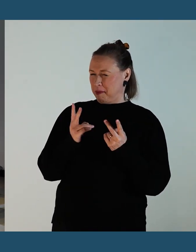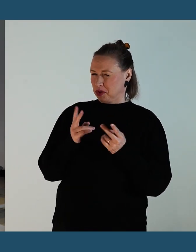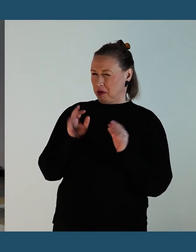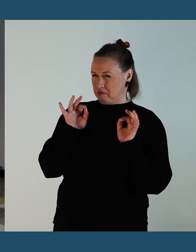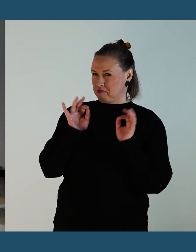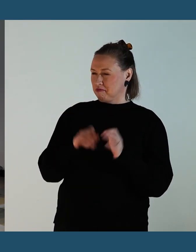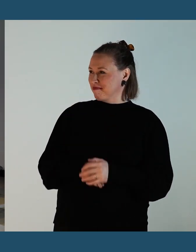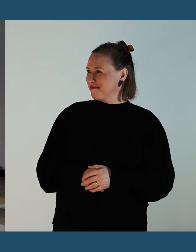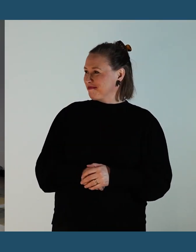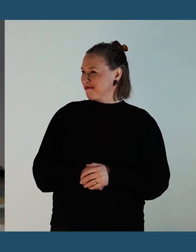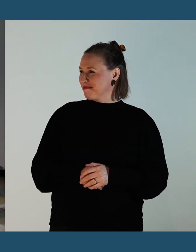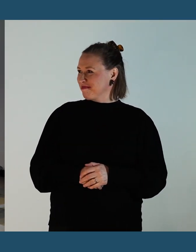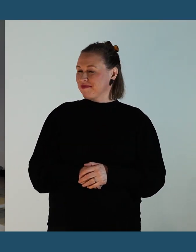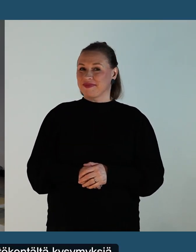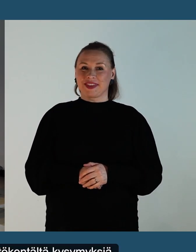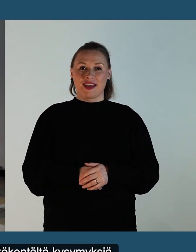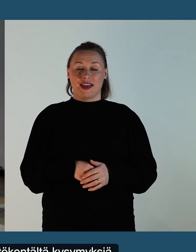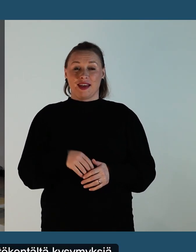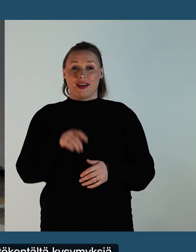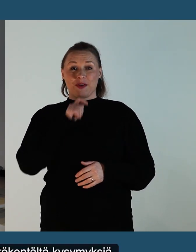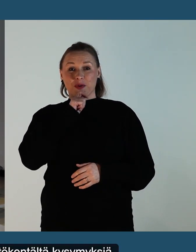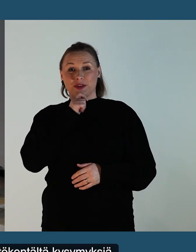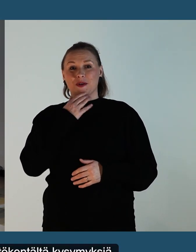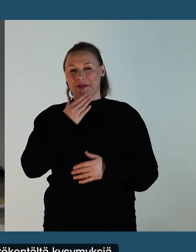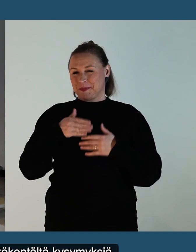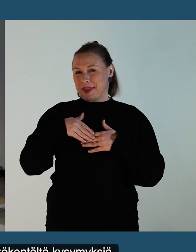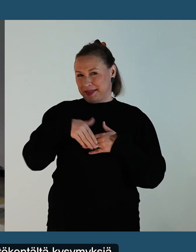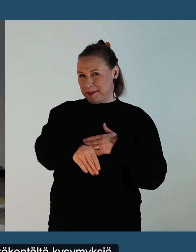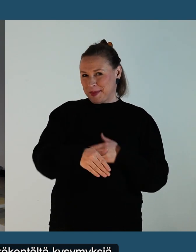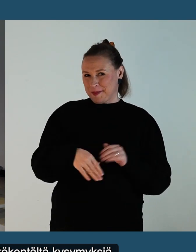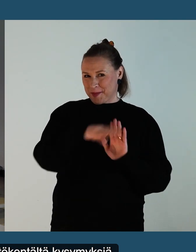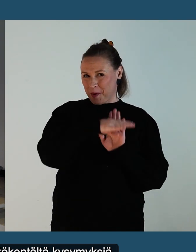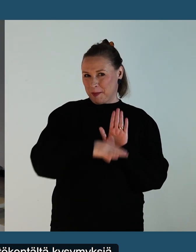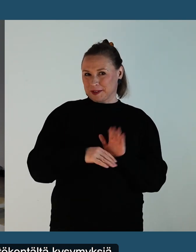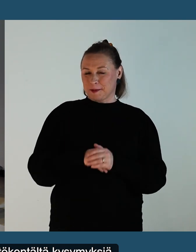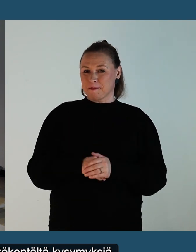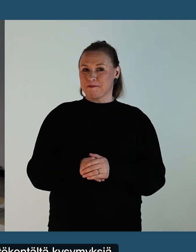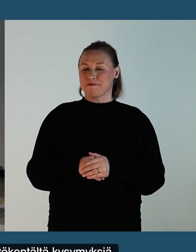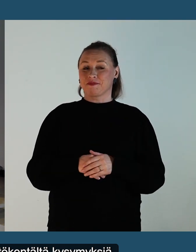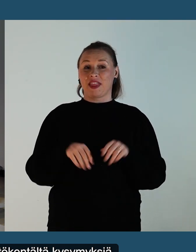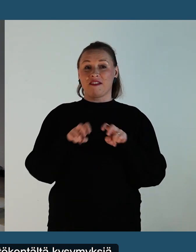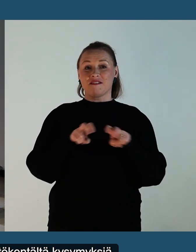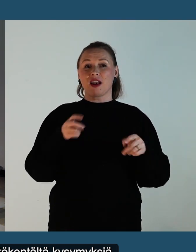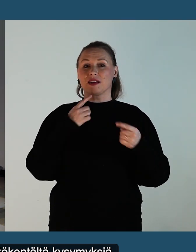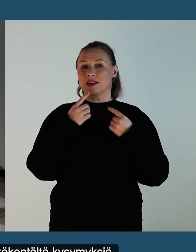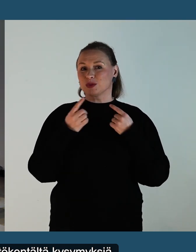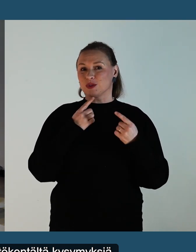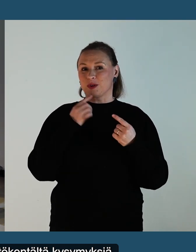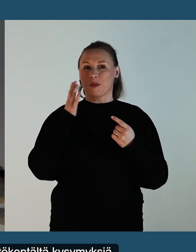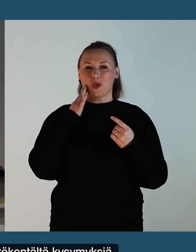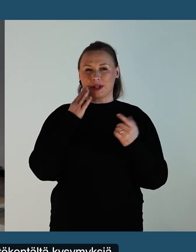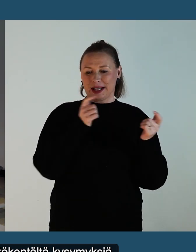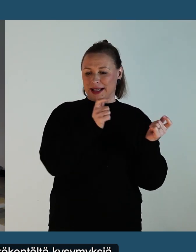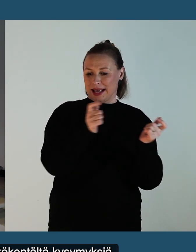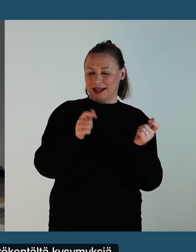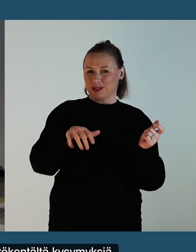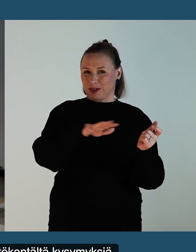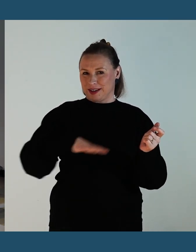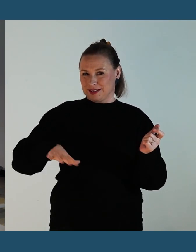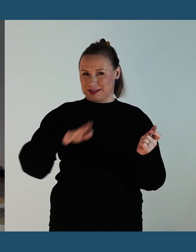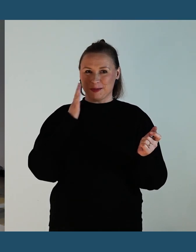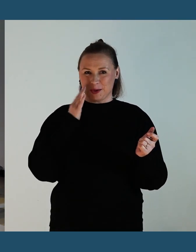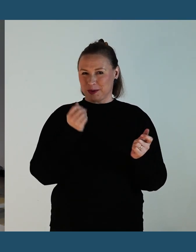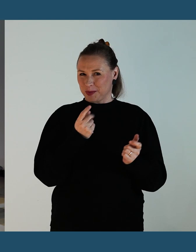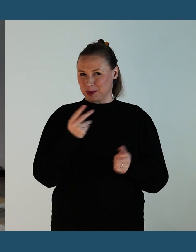Hyvä. Mennään eteenpäin. Me pyydettiin osaksi tätä vaalikeskustelua myöskin järjestökentältä kysymyksiä